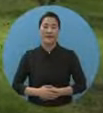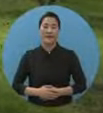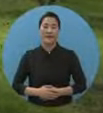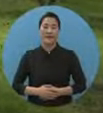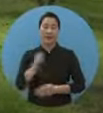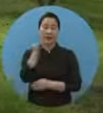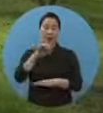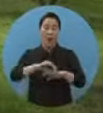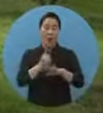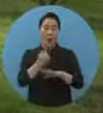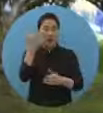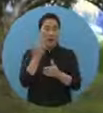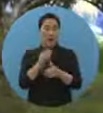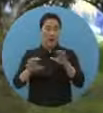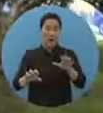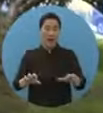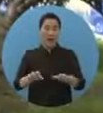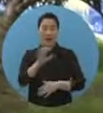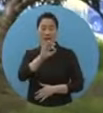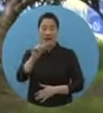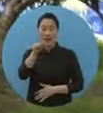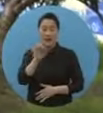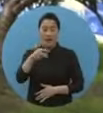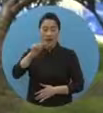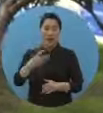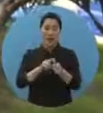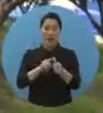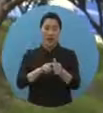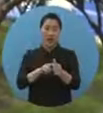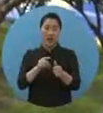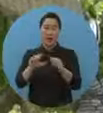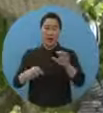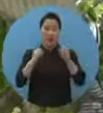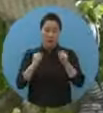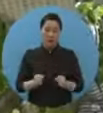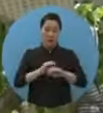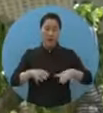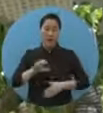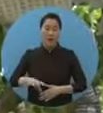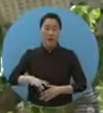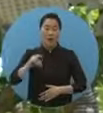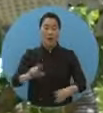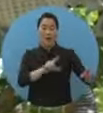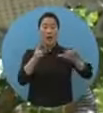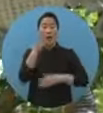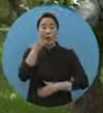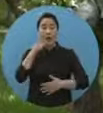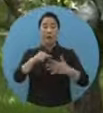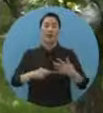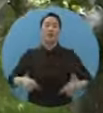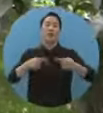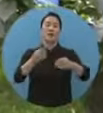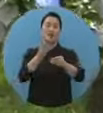영암 왕인박사 을 2형 차씨는 왕인 박사 마을에 머물면서 전남에서 먼저 살아보기 프로그램에 참여하고